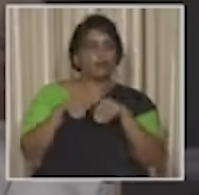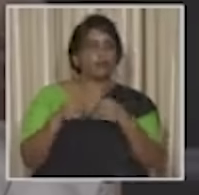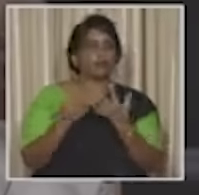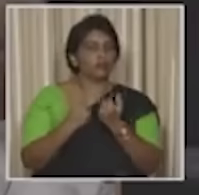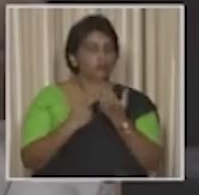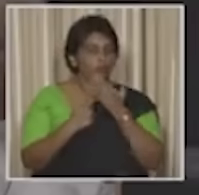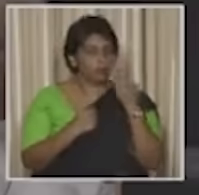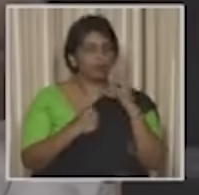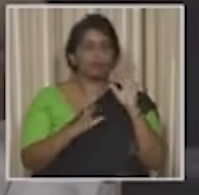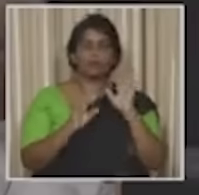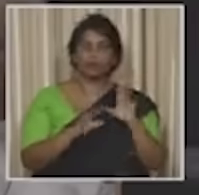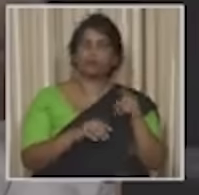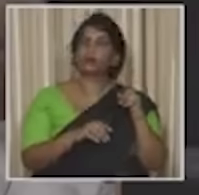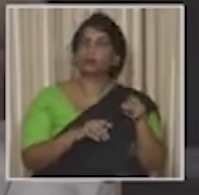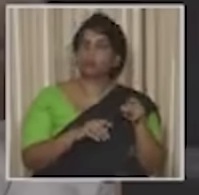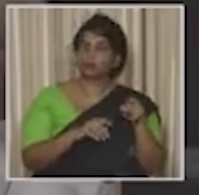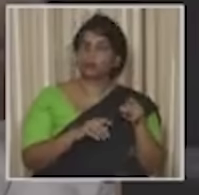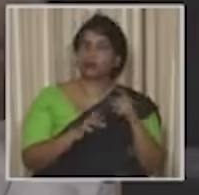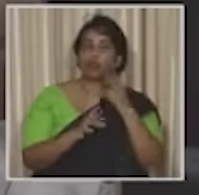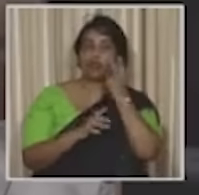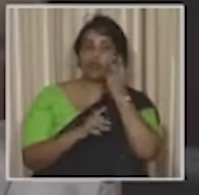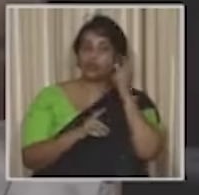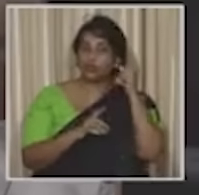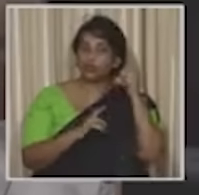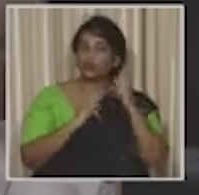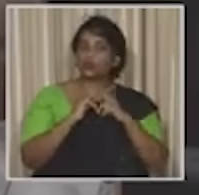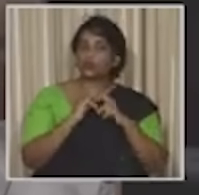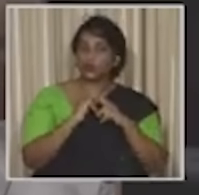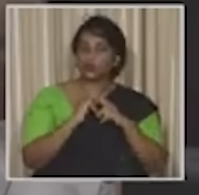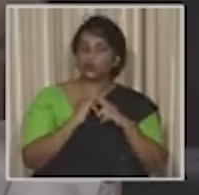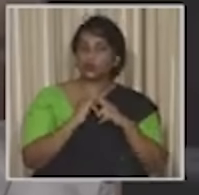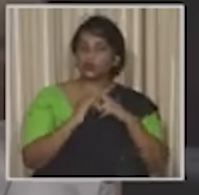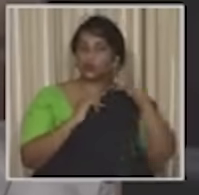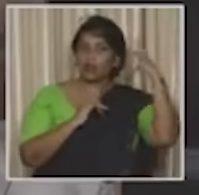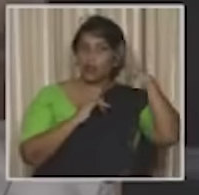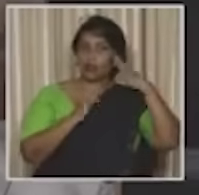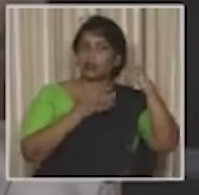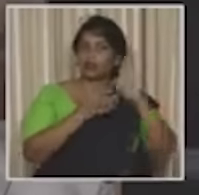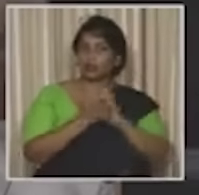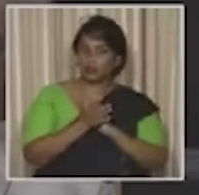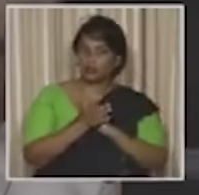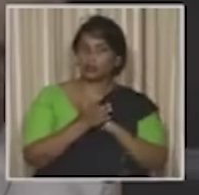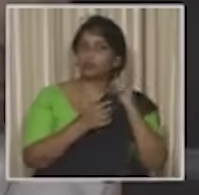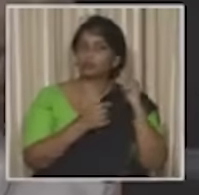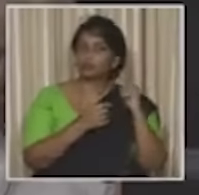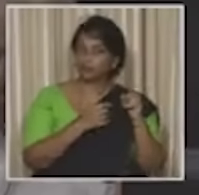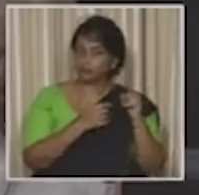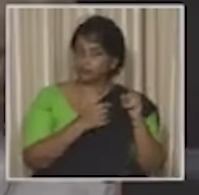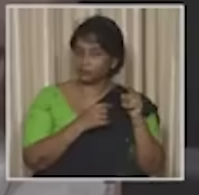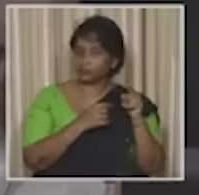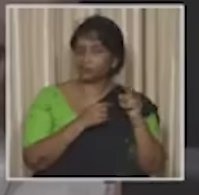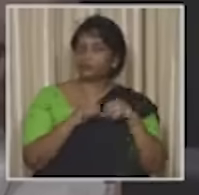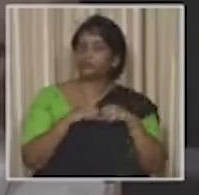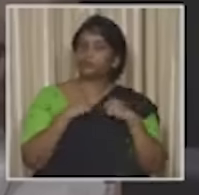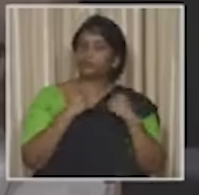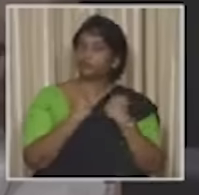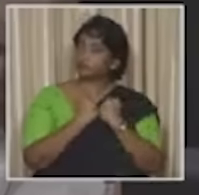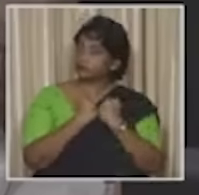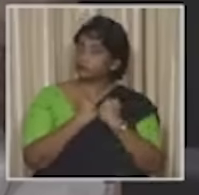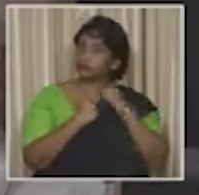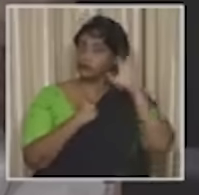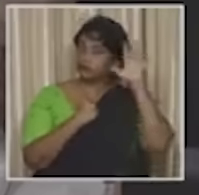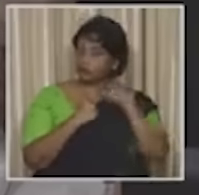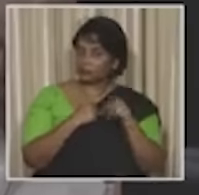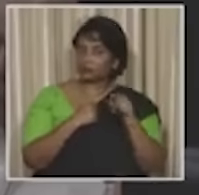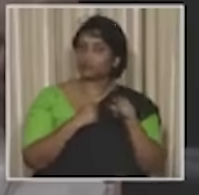යොදවන්න. ඒත් මේක වෙනලා තියෙන ඕස්ට්‍රේලියාව යුනයිටඩ් සෝල සමාගමයි. United Solar සමාගමින් ගෙනාව